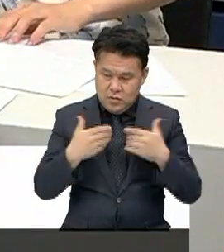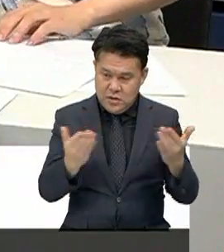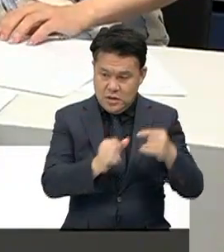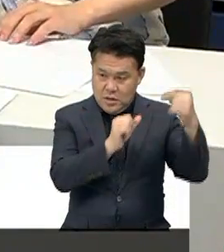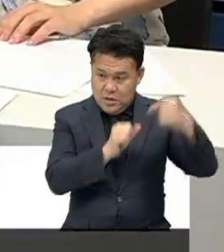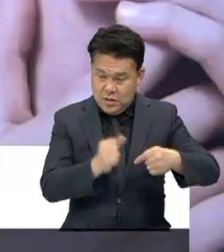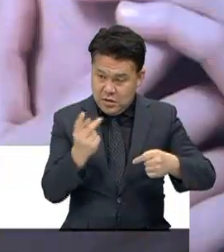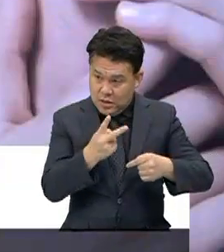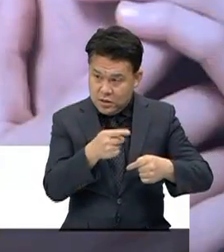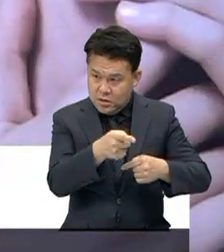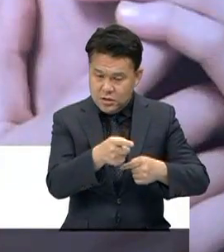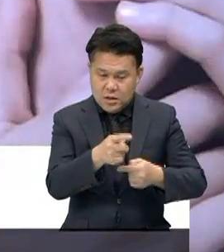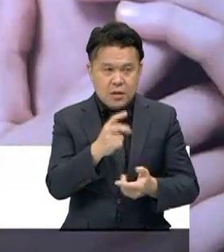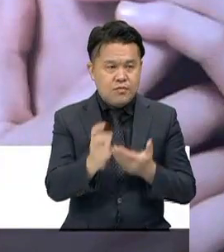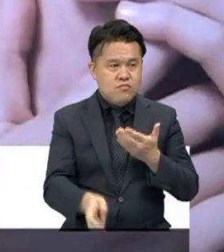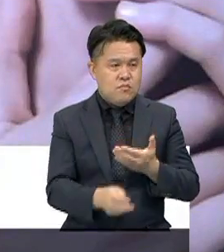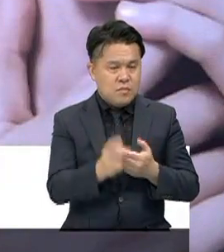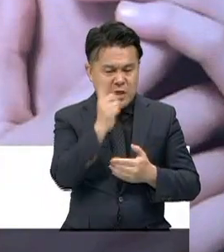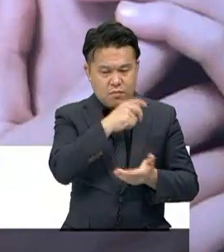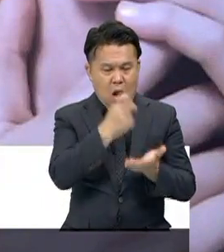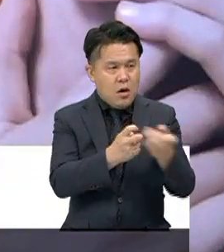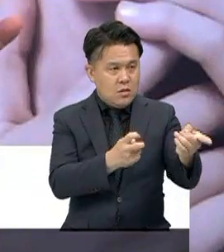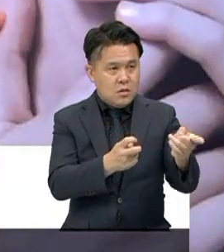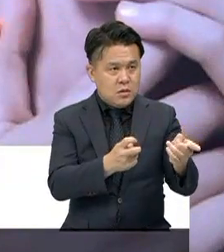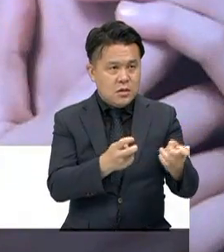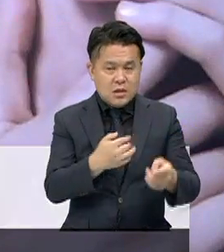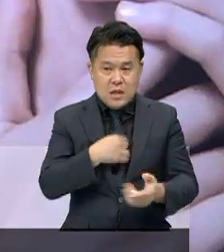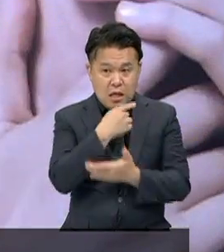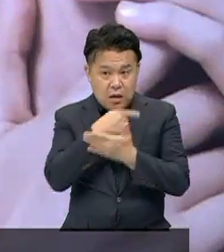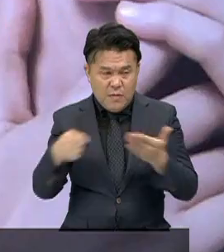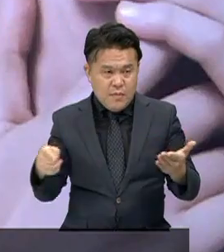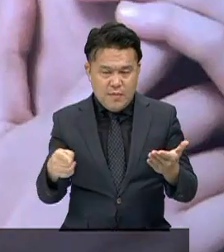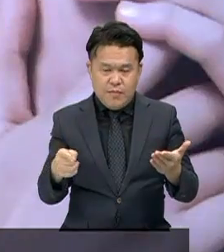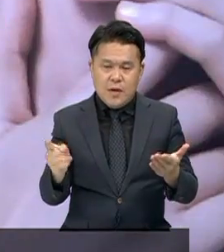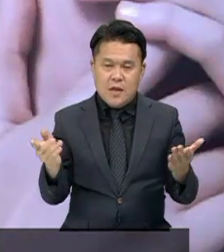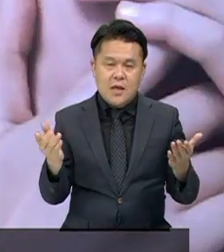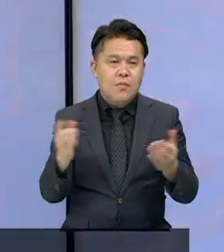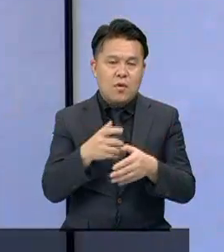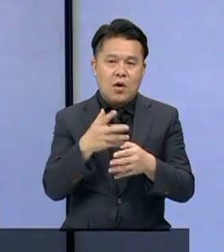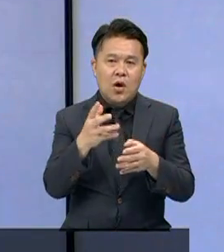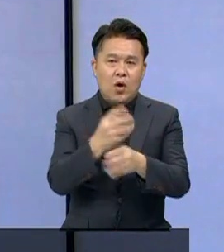개시 명령은 악법이라고 반발하면서 불이익이 있을 경우 무기한